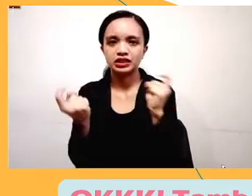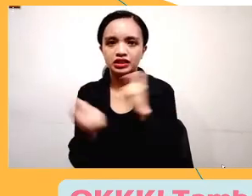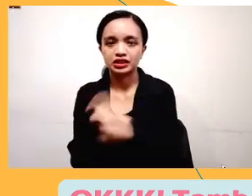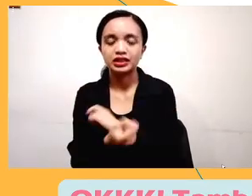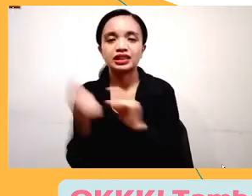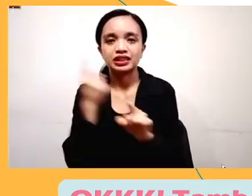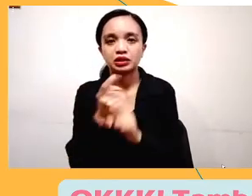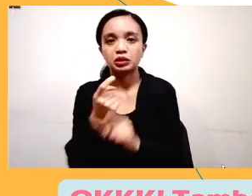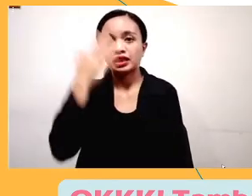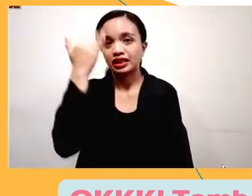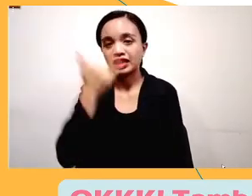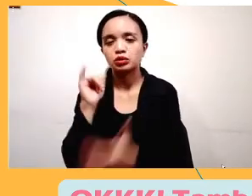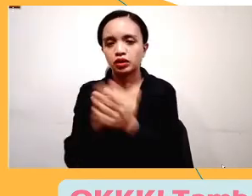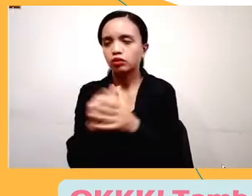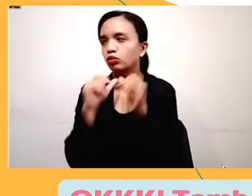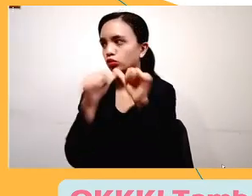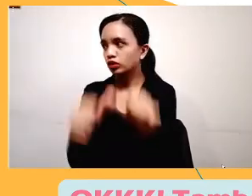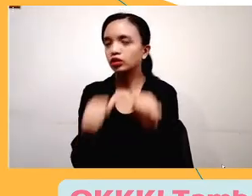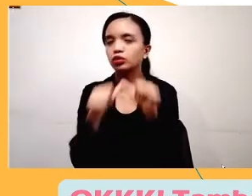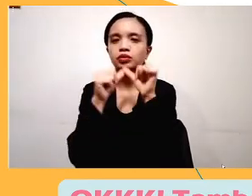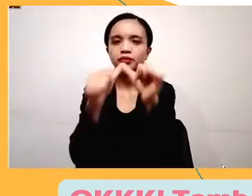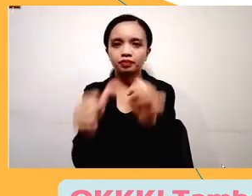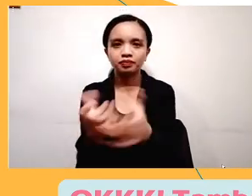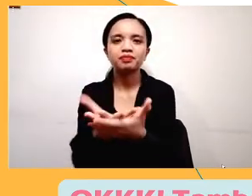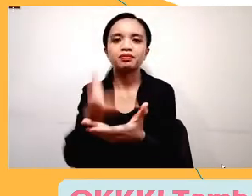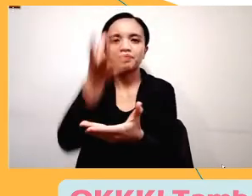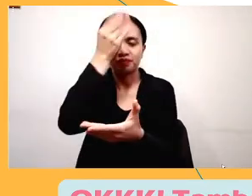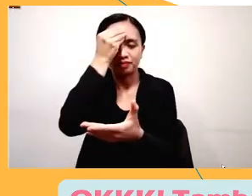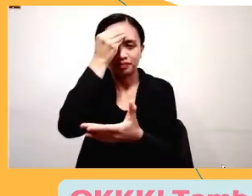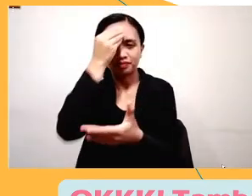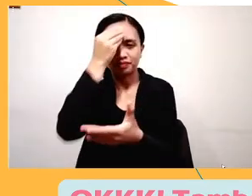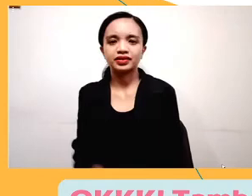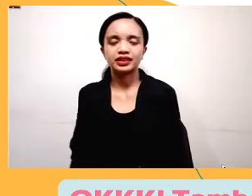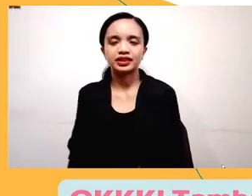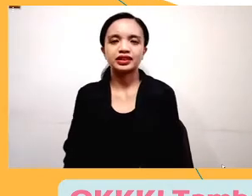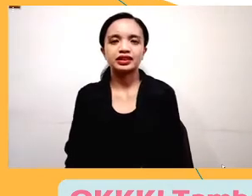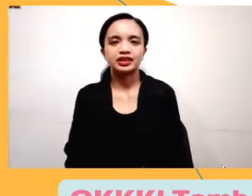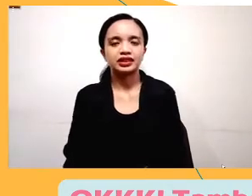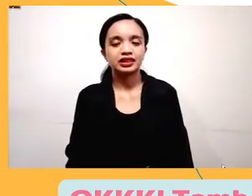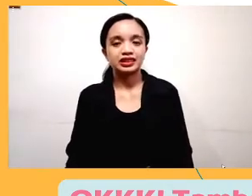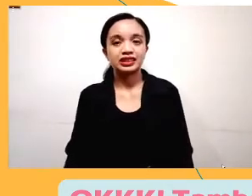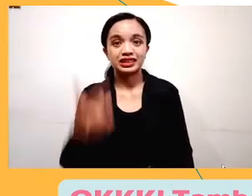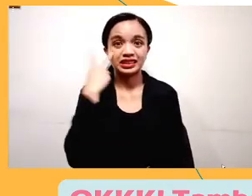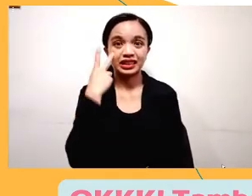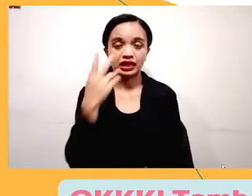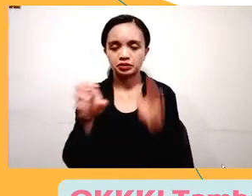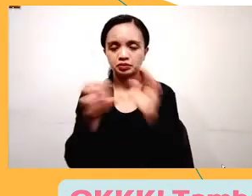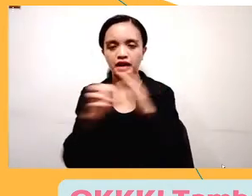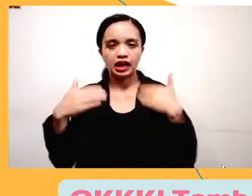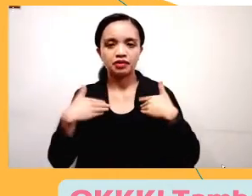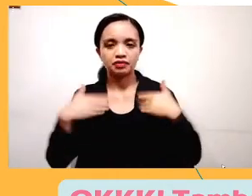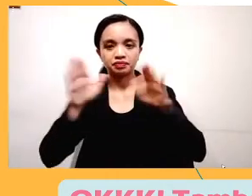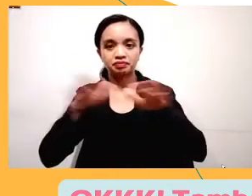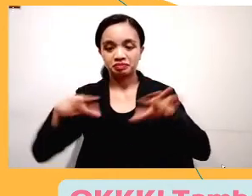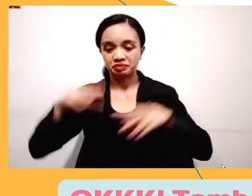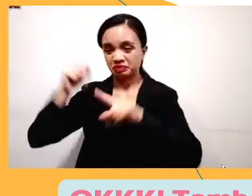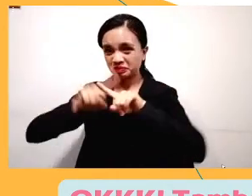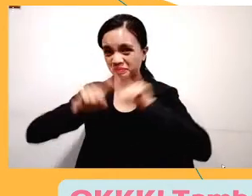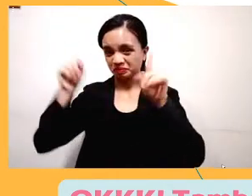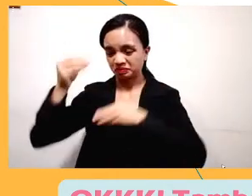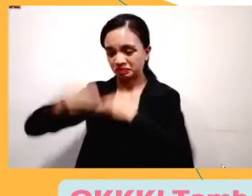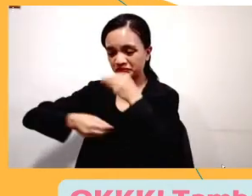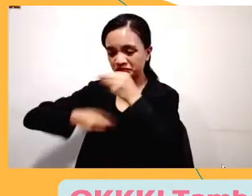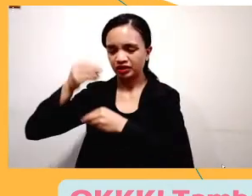keep learning, relearning, and unlearning. Diba? Kaya may mga anak ka, iba ang generasyon ngayon, you have to unlearn